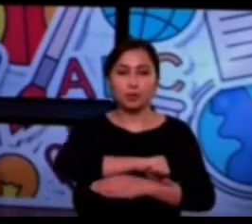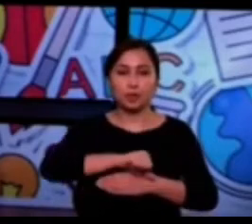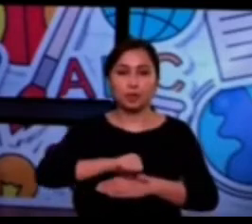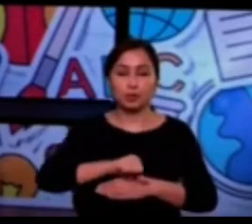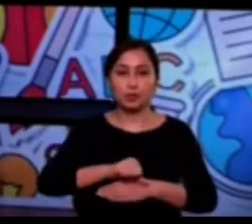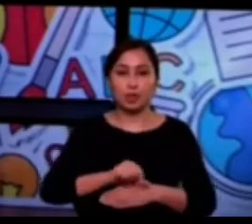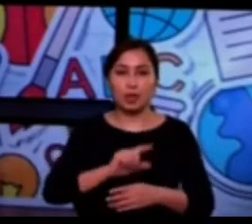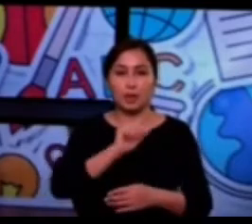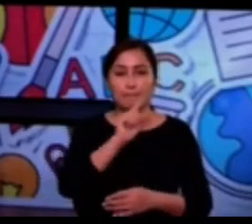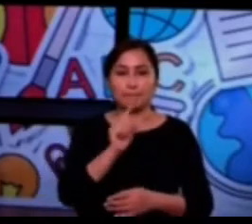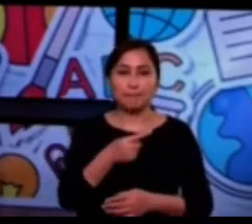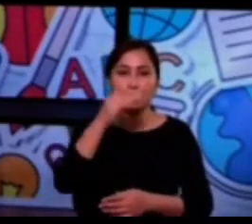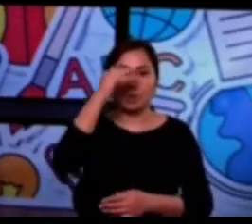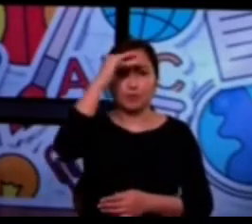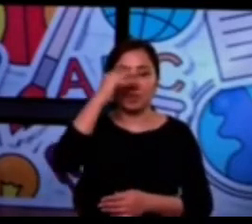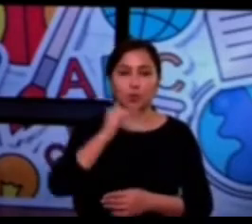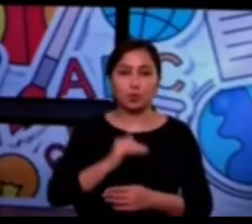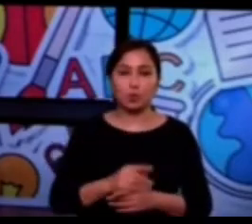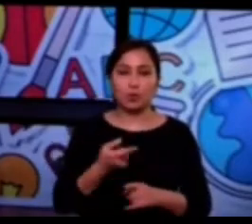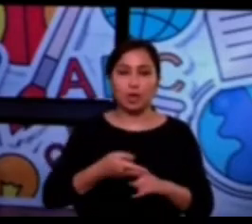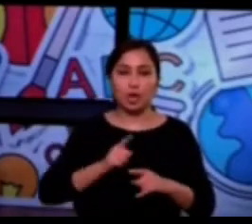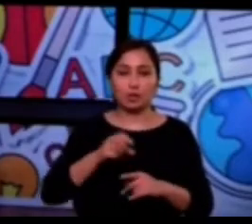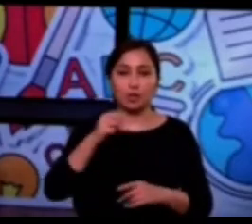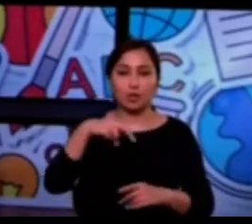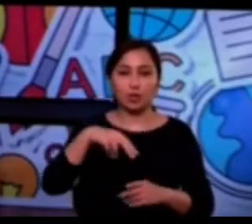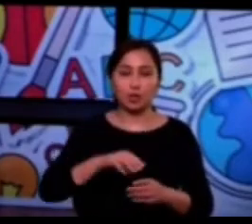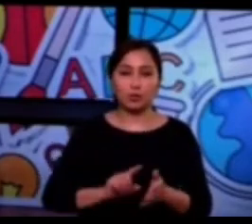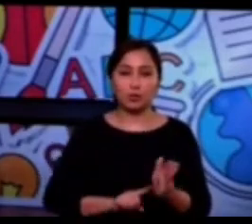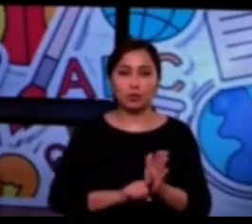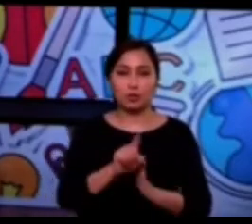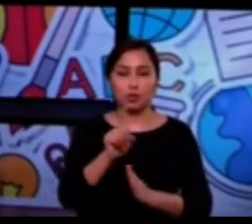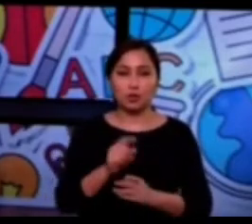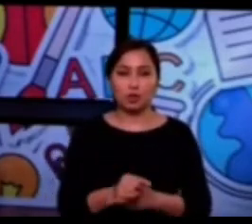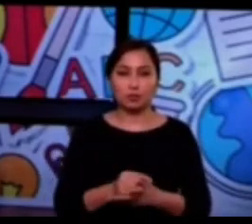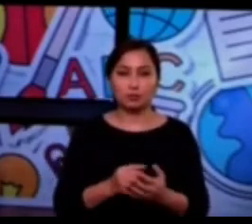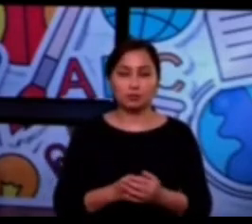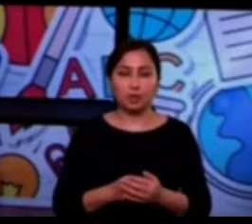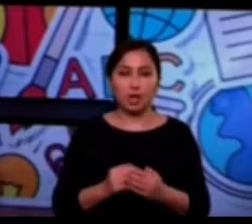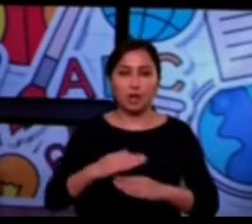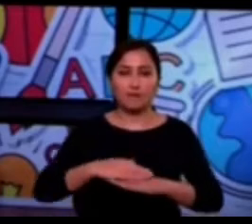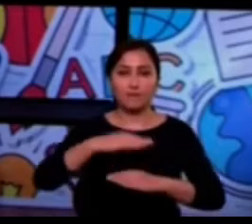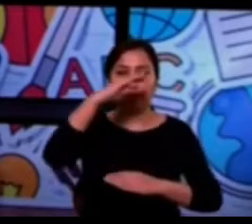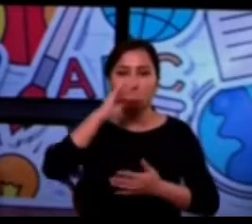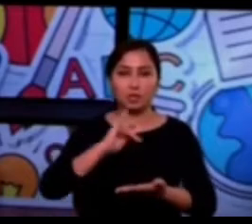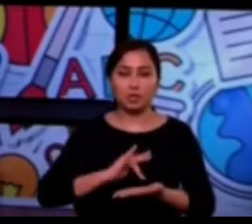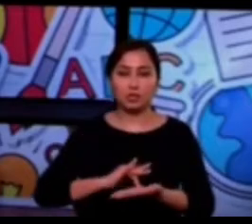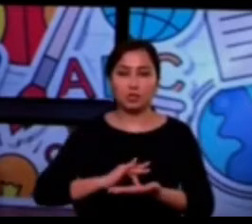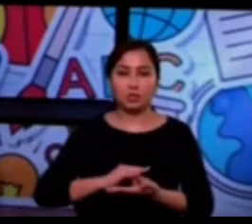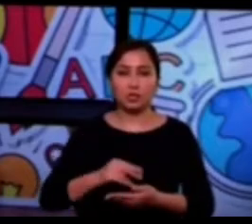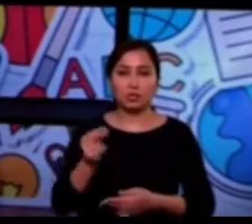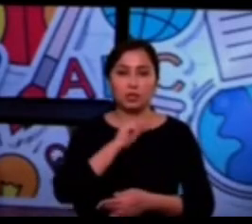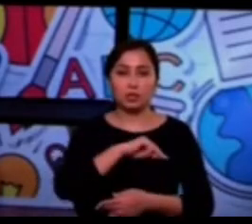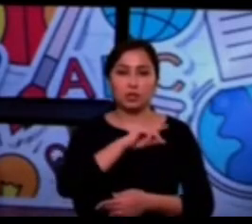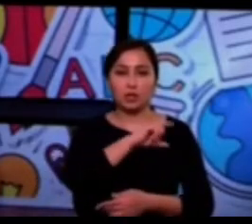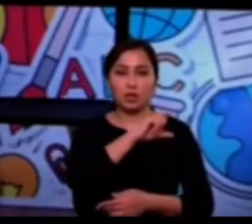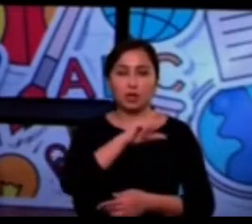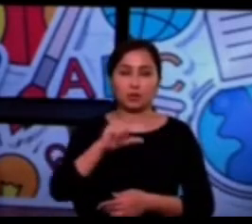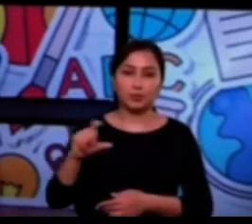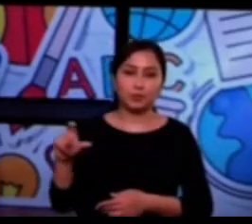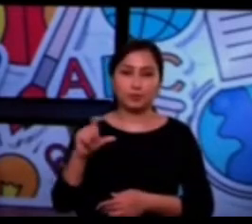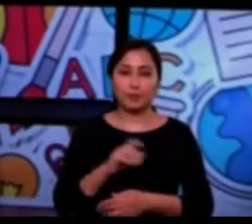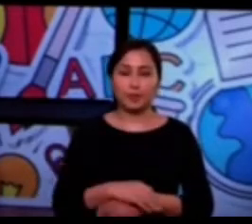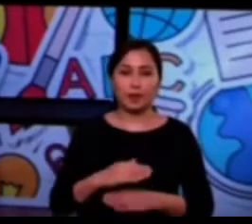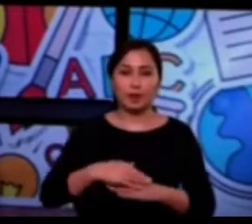с петлей вверху. Этот элемент мы начинаем писать чуть выше середины рабочей строки.